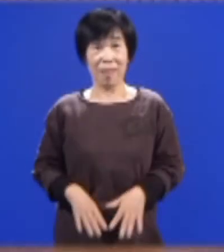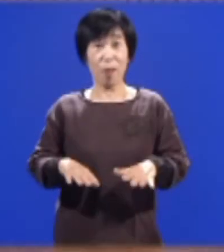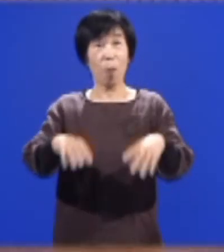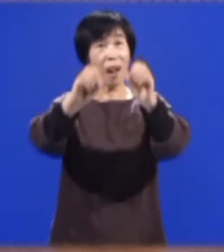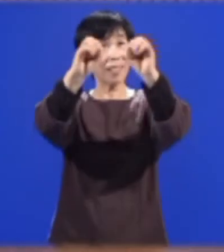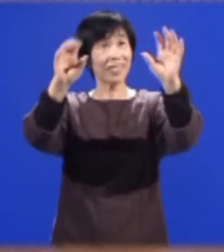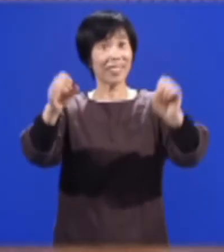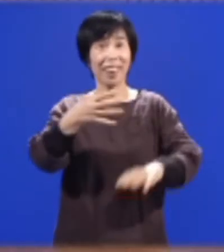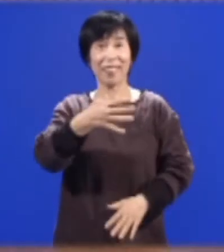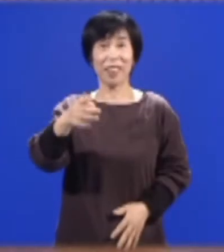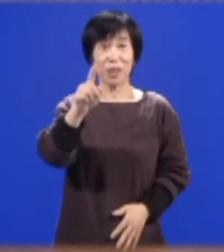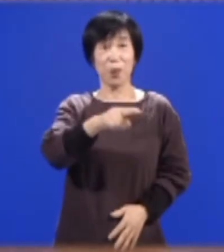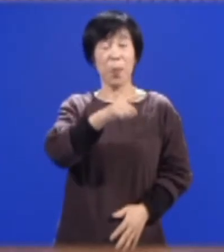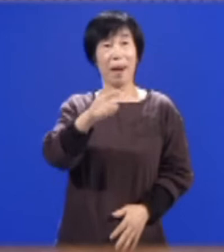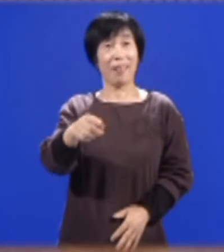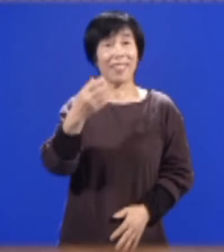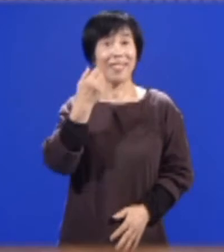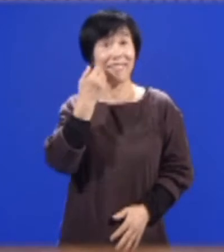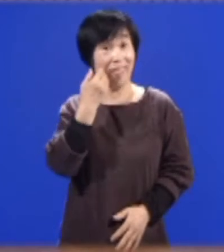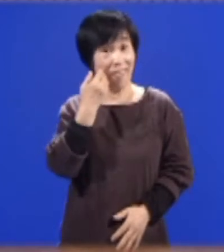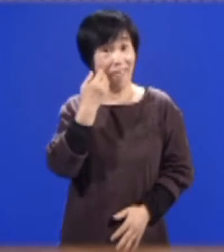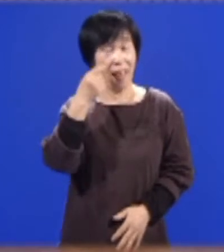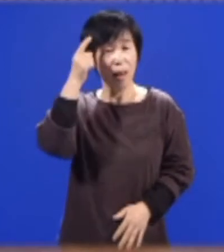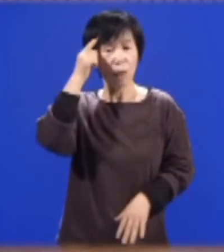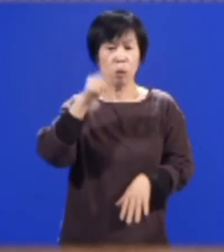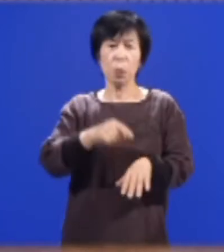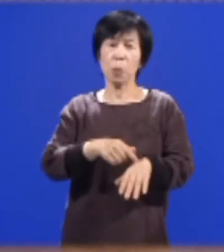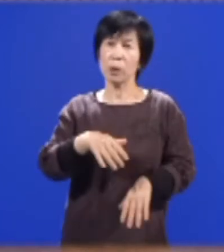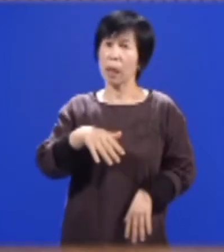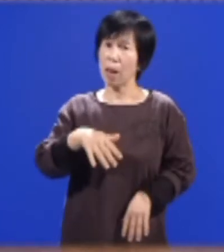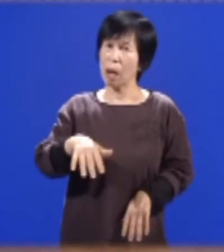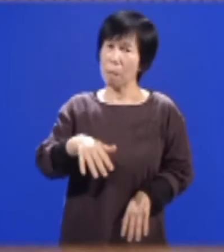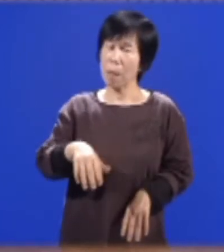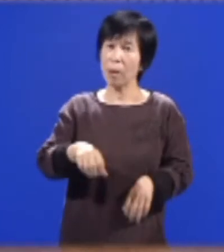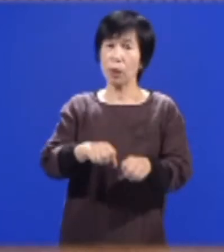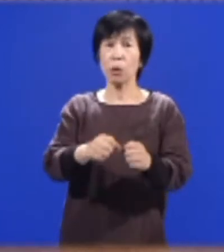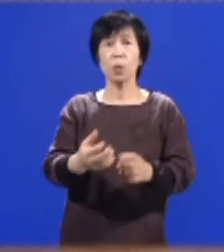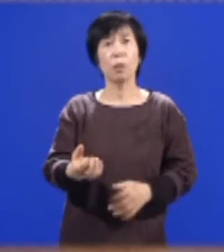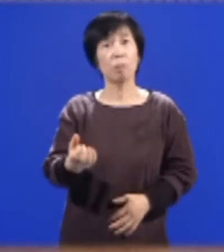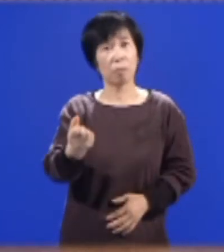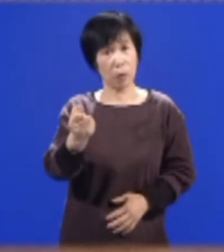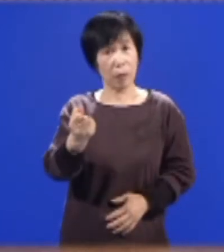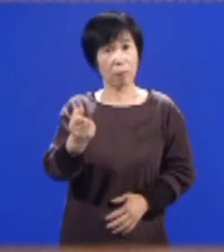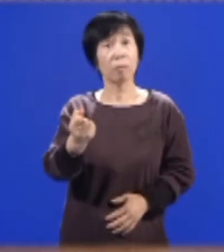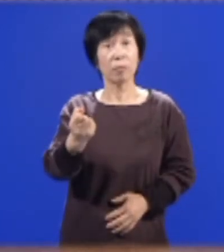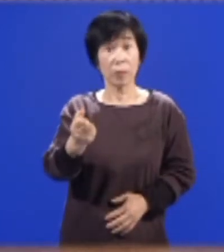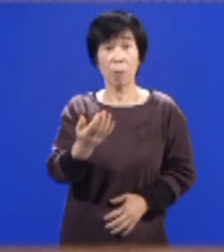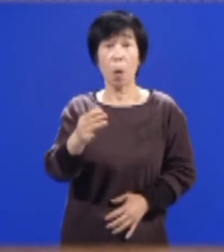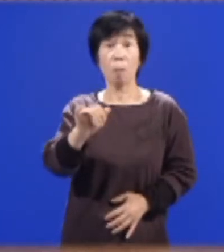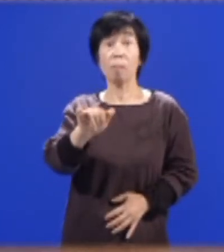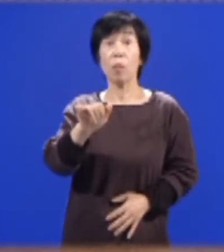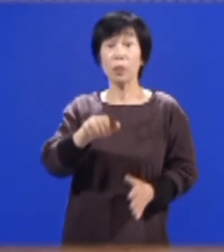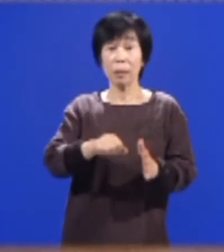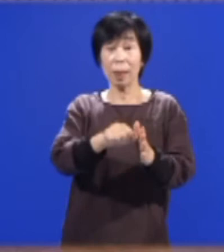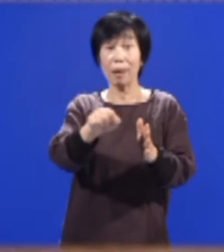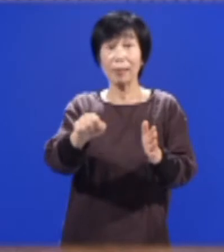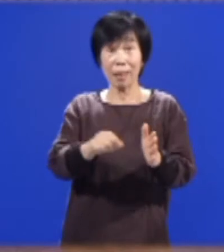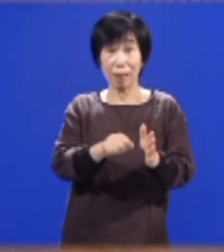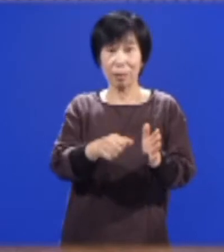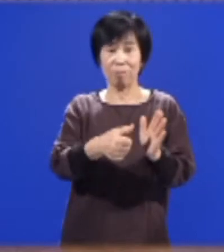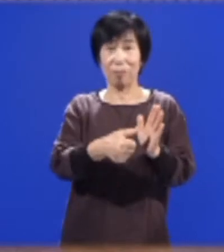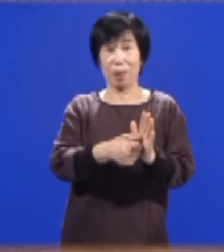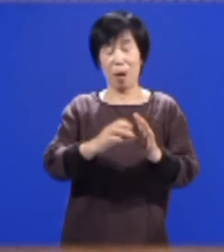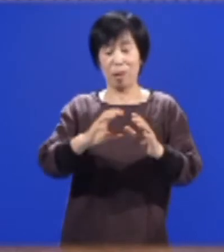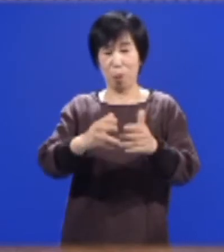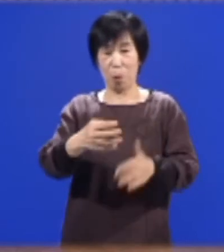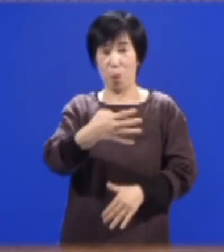今回のきらり四日市人は脳性麻痺を抱えながらもボッチャサークルコロコロ四日市を発足